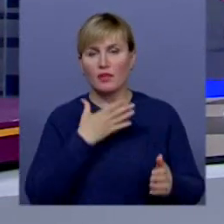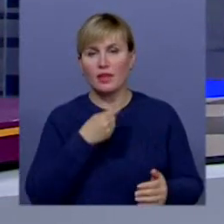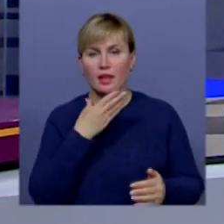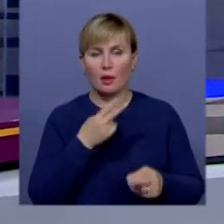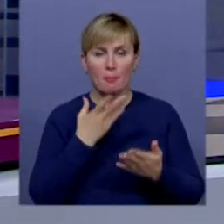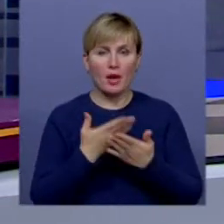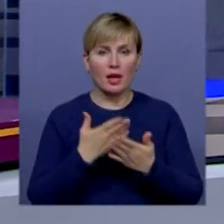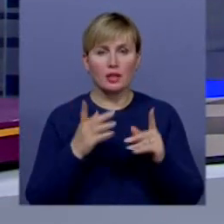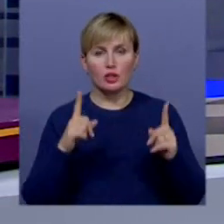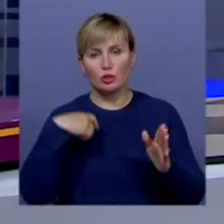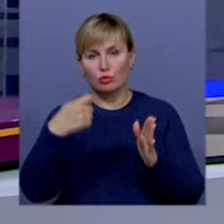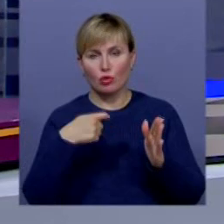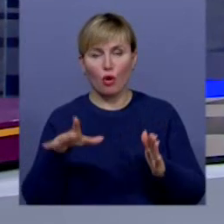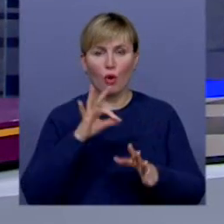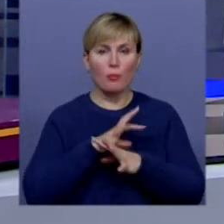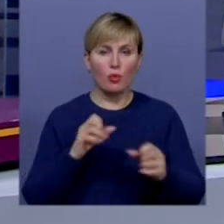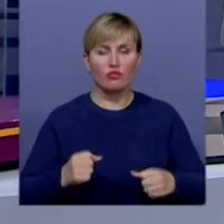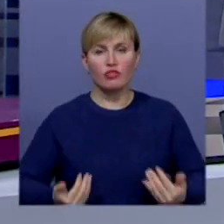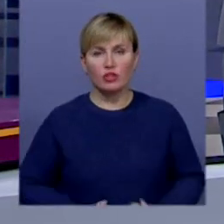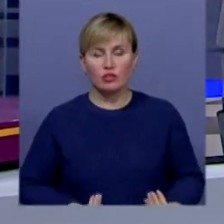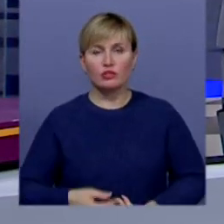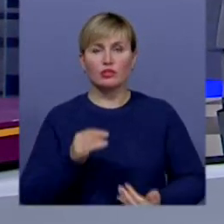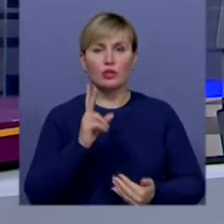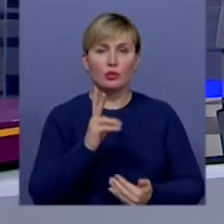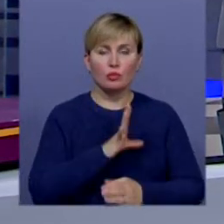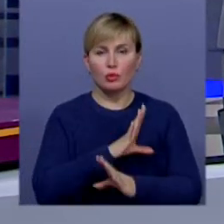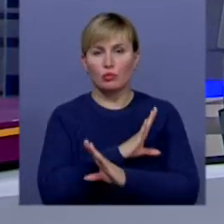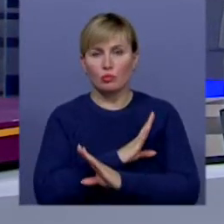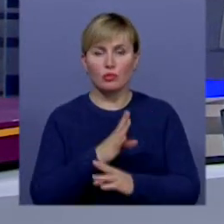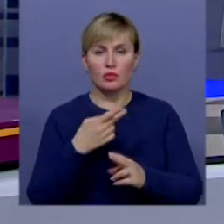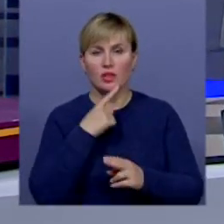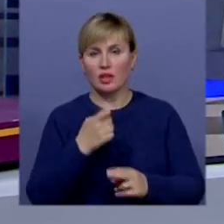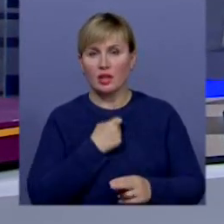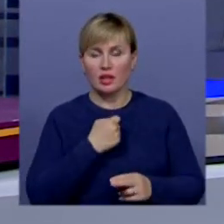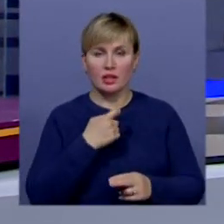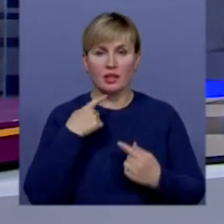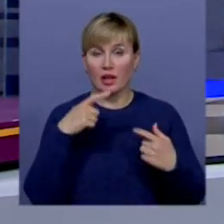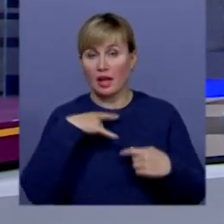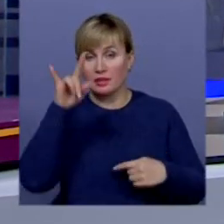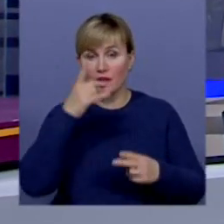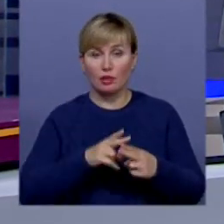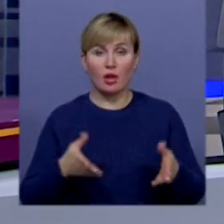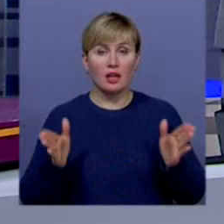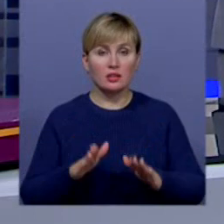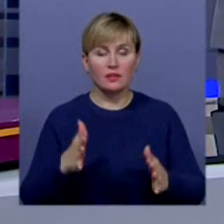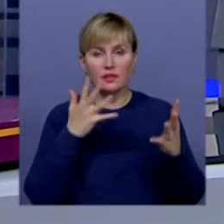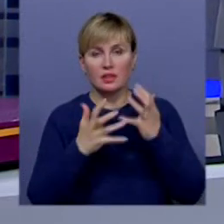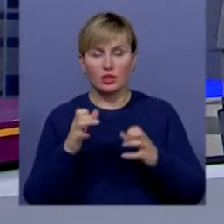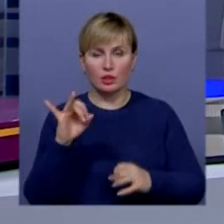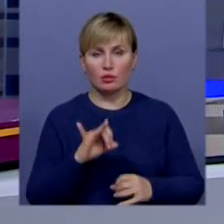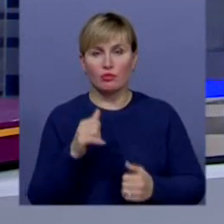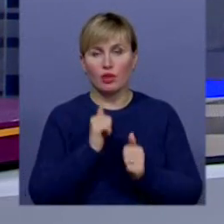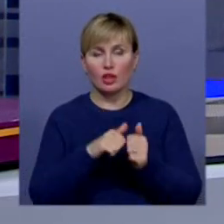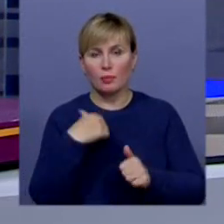Мы покажем цикл сюжетов о подвигах выживших и павших казахстанских солдат, которые, возможно, по тем или иным причинам остались в тени истории. В